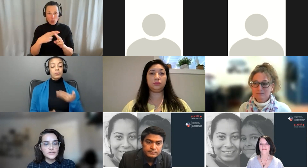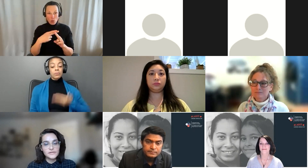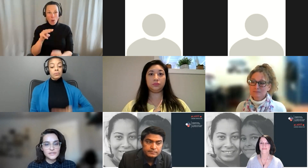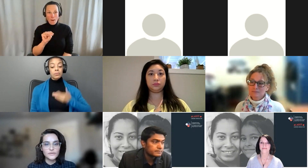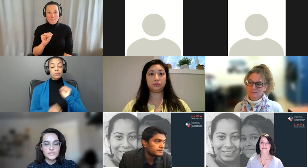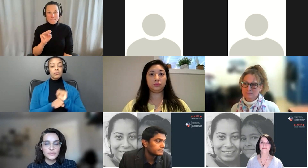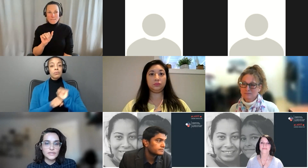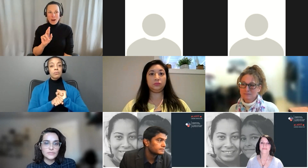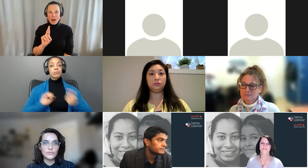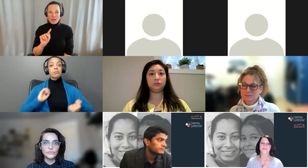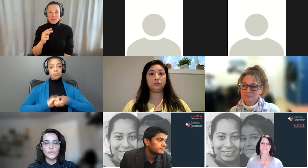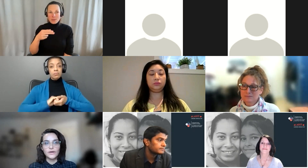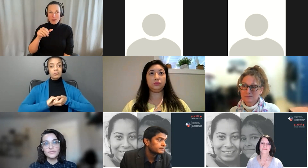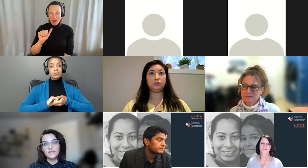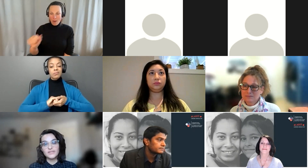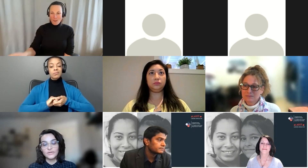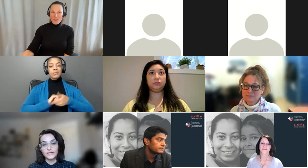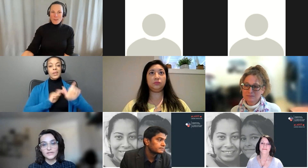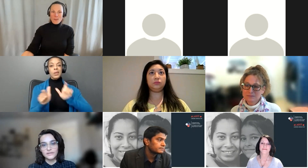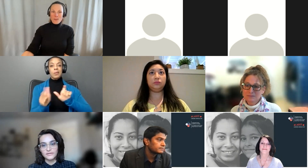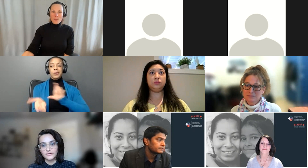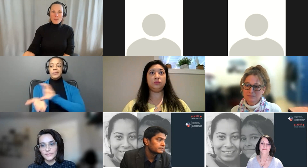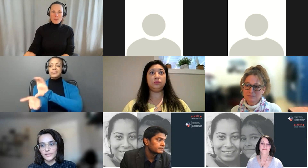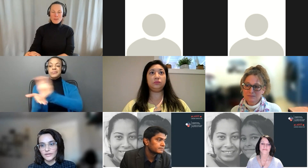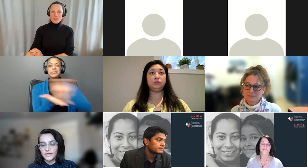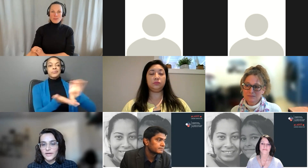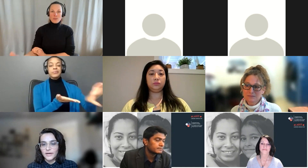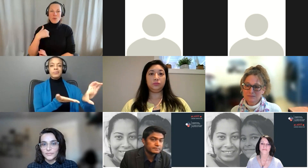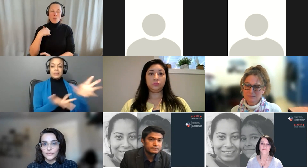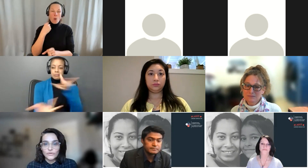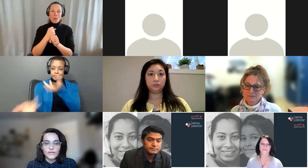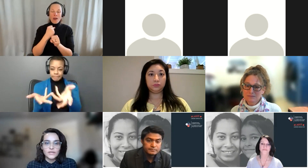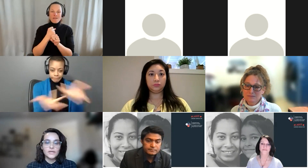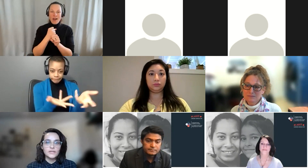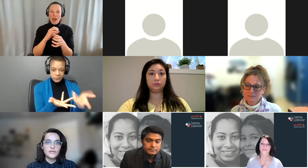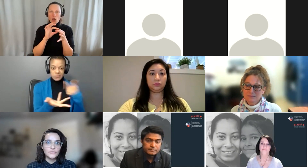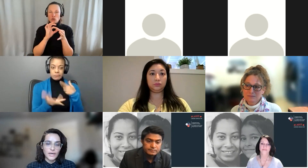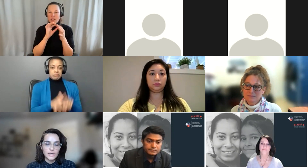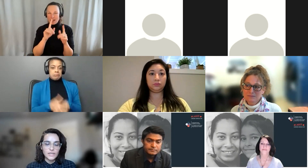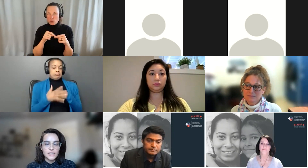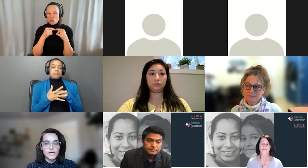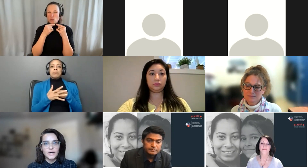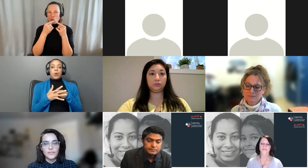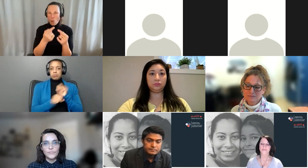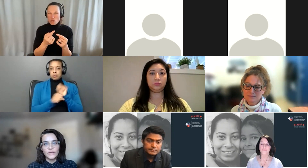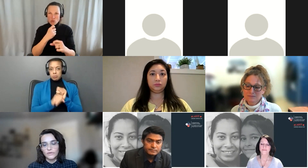Je travaille en solidarité depuis que j'ai débuté ma carrière